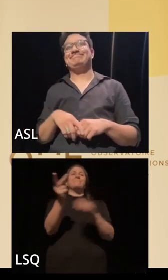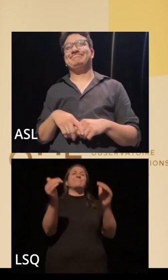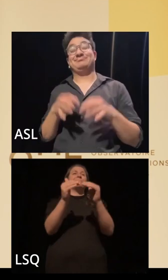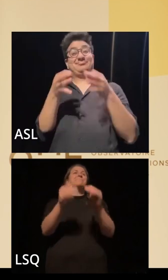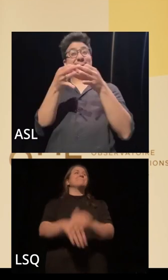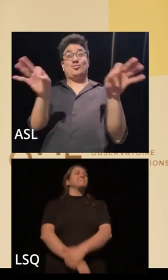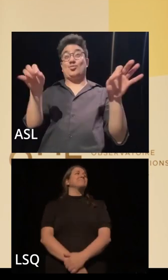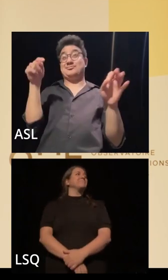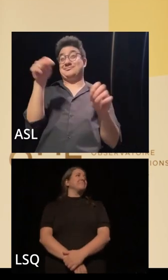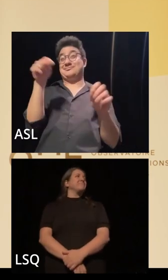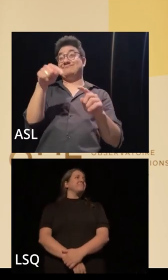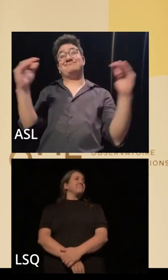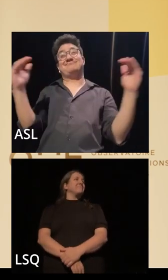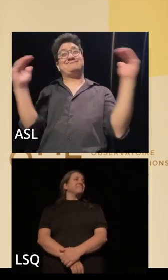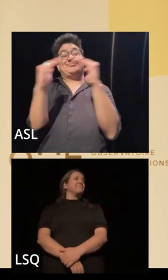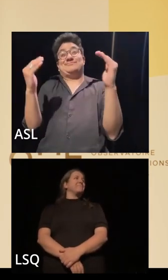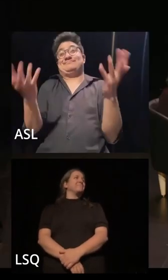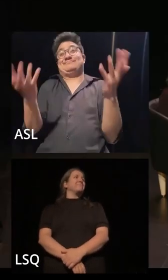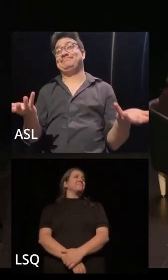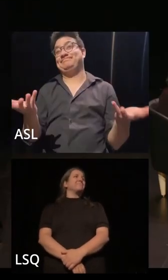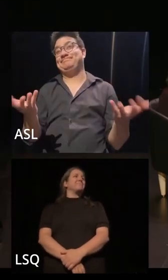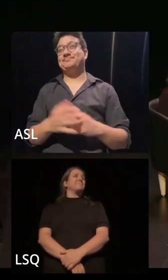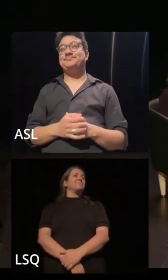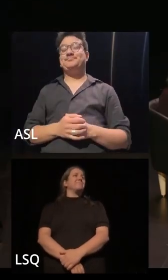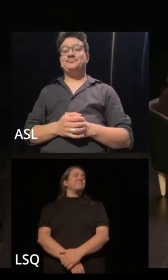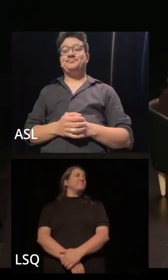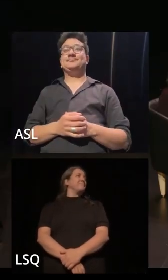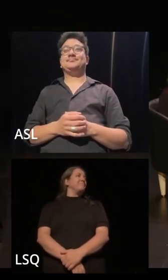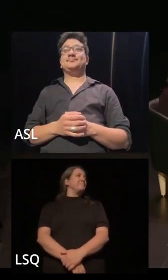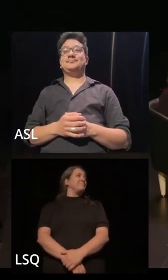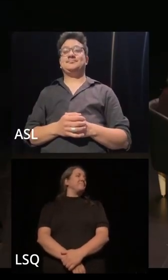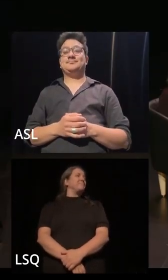La langue basque. El euskera.